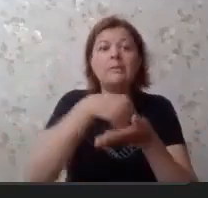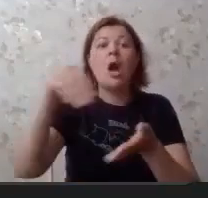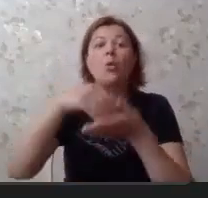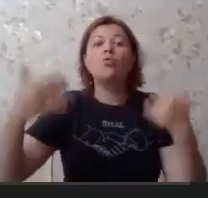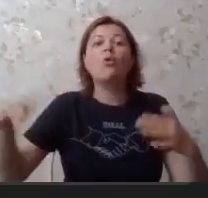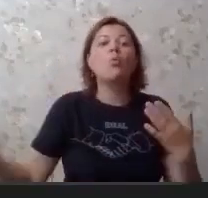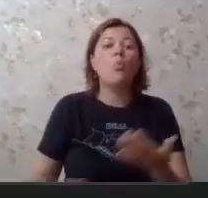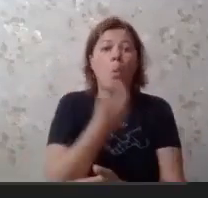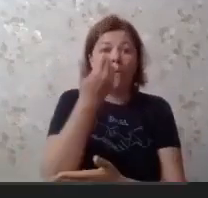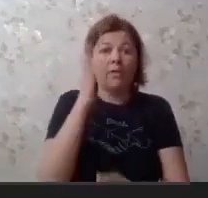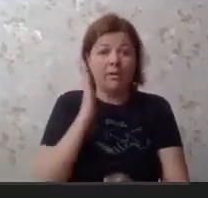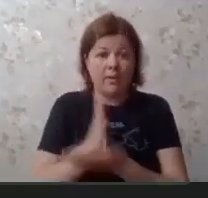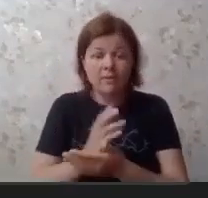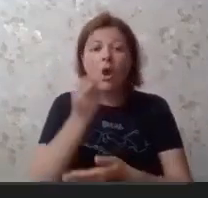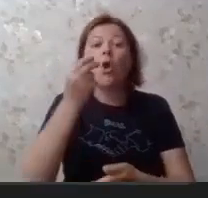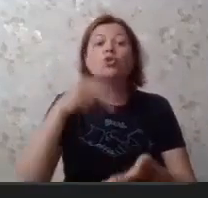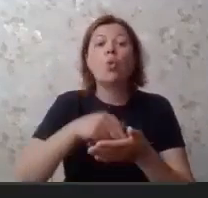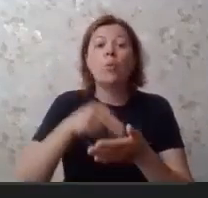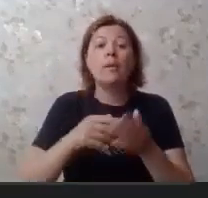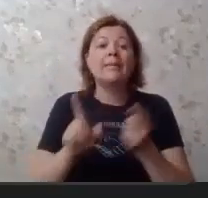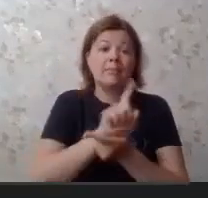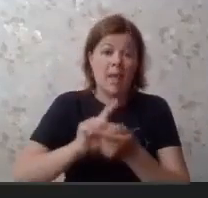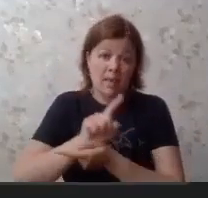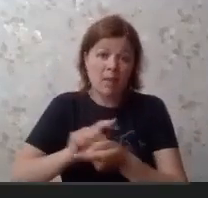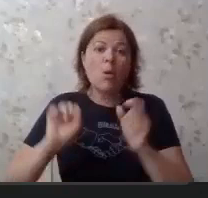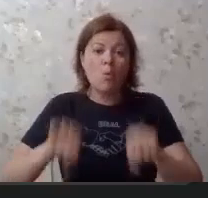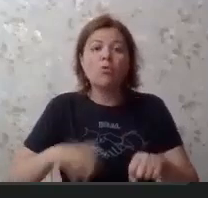и, соответственно, цена изменилась, может быть, поэтому.